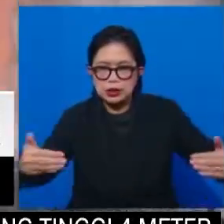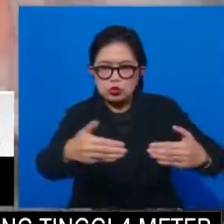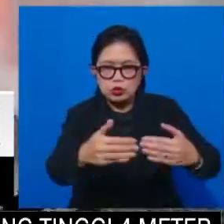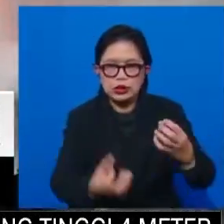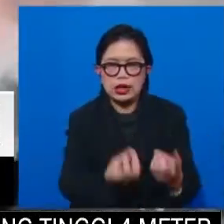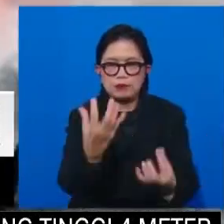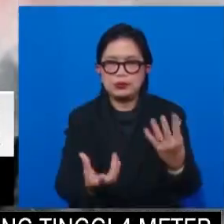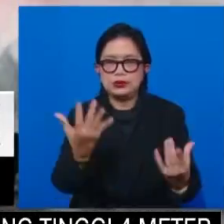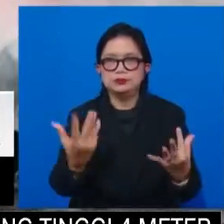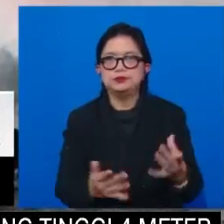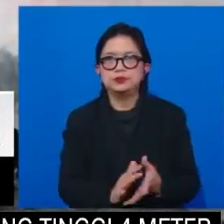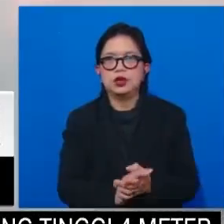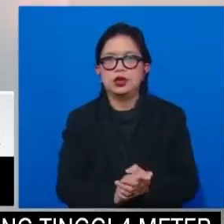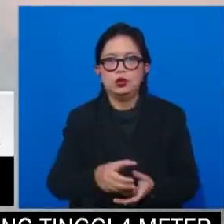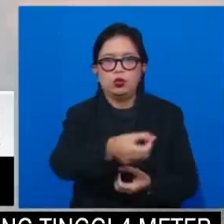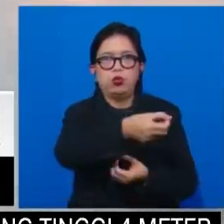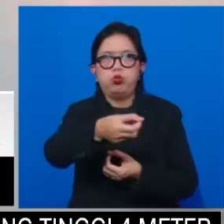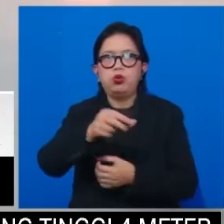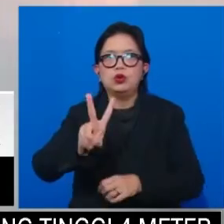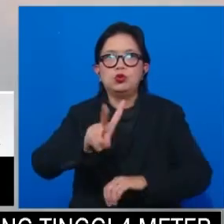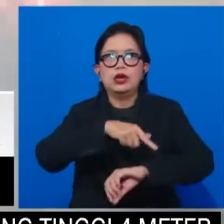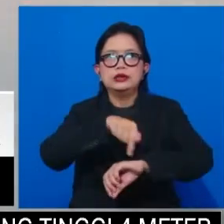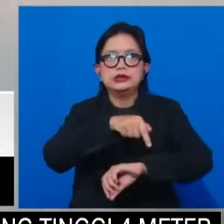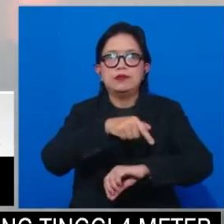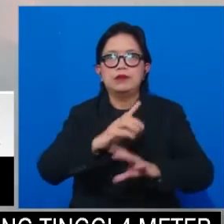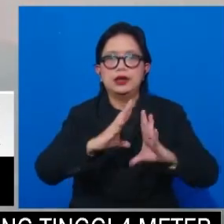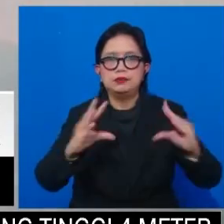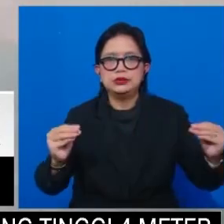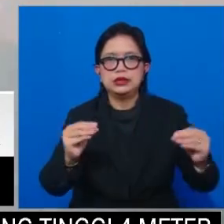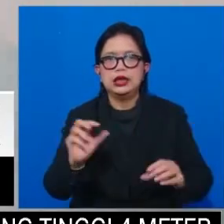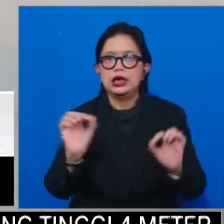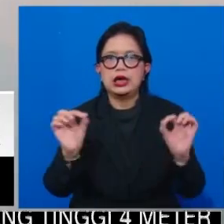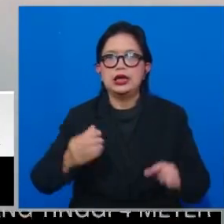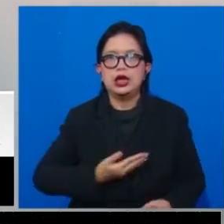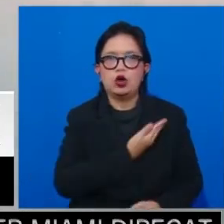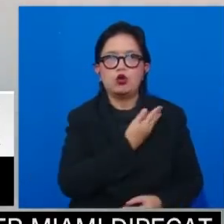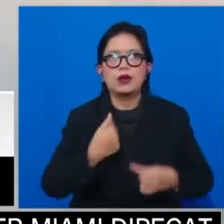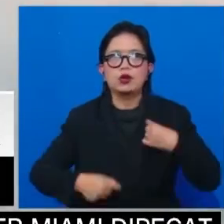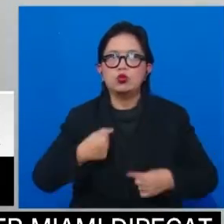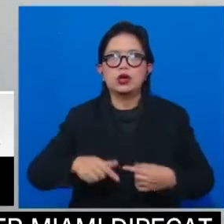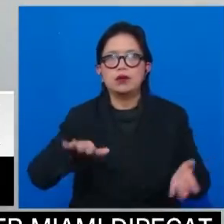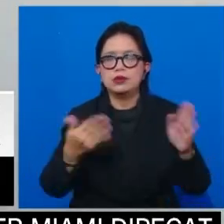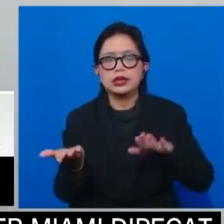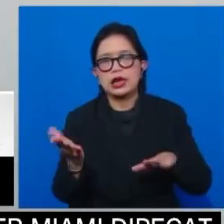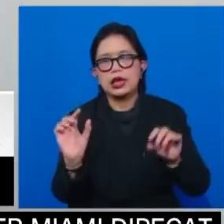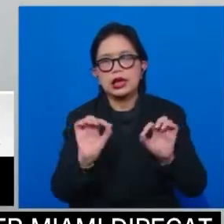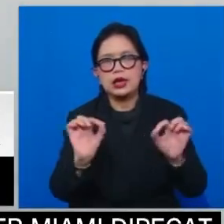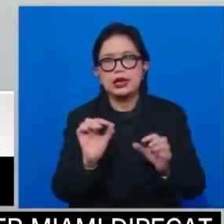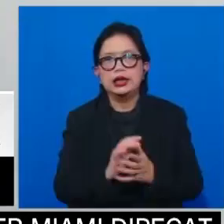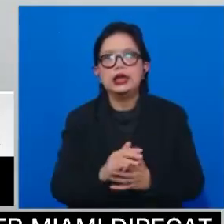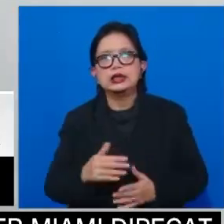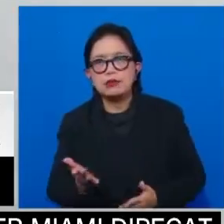dapat dijinakkan setelah 2 jam. Tidak ada korban jiwa maupun luka. Peristiwa ini sempat membuat warga sekitar panik lantaran